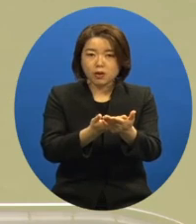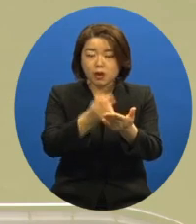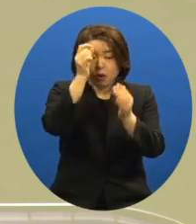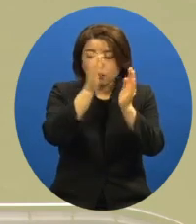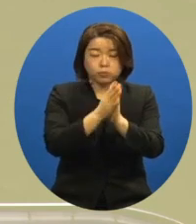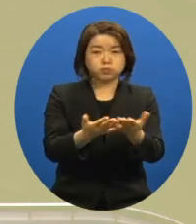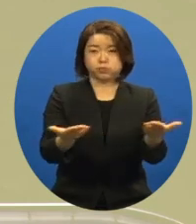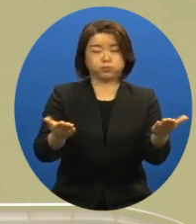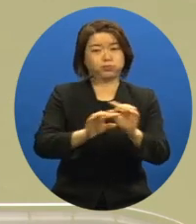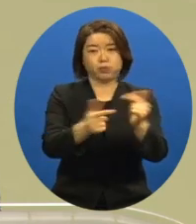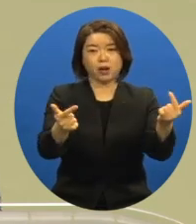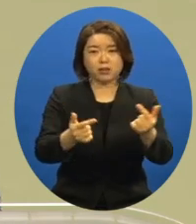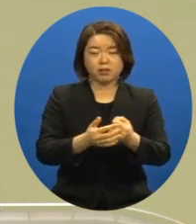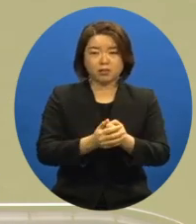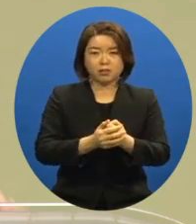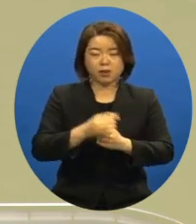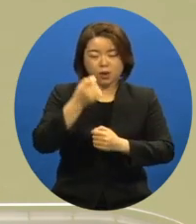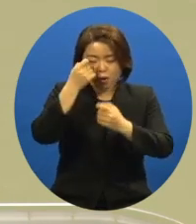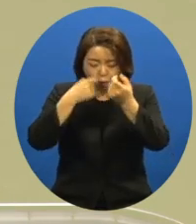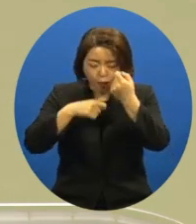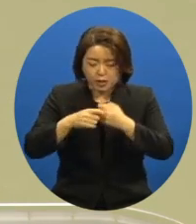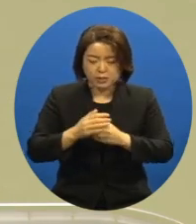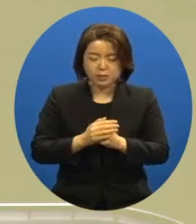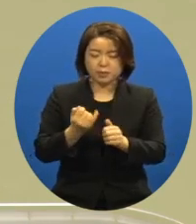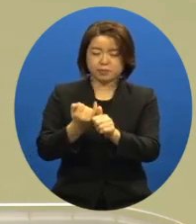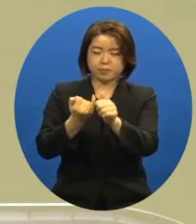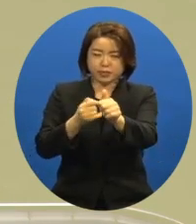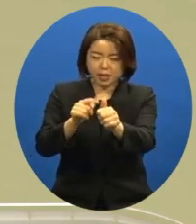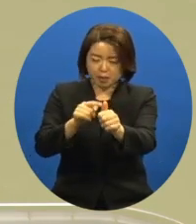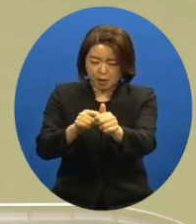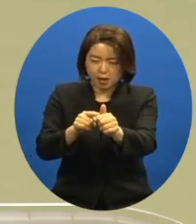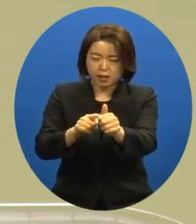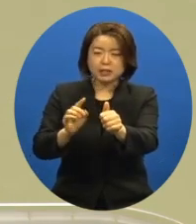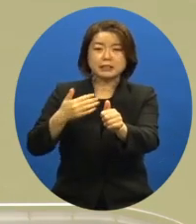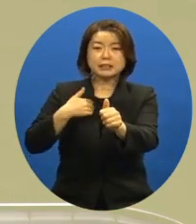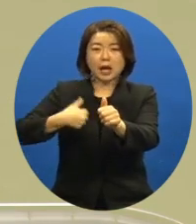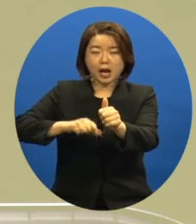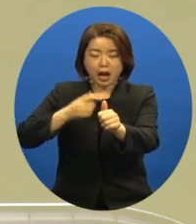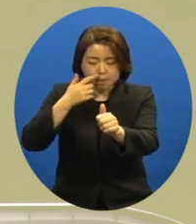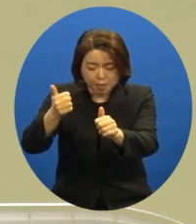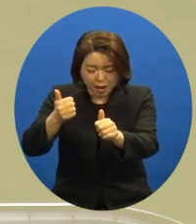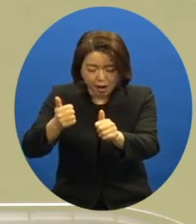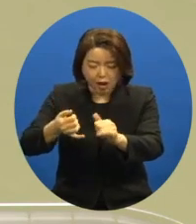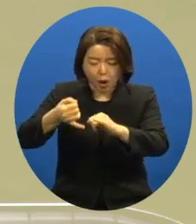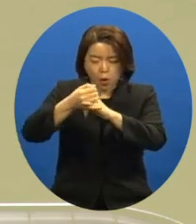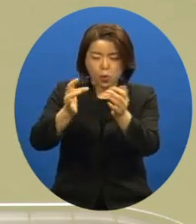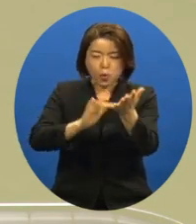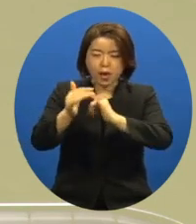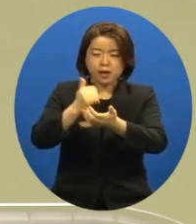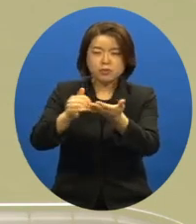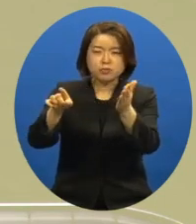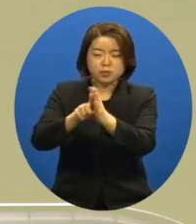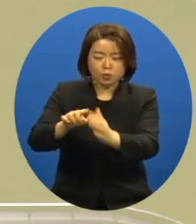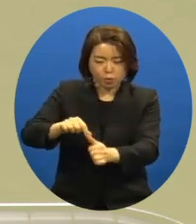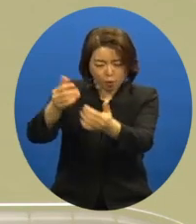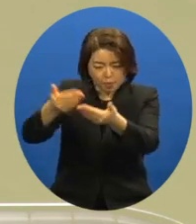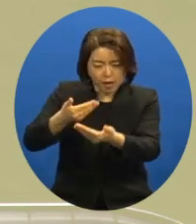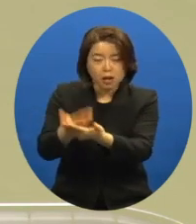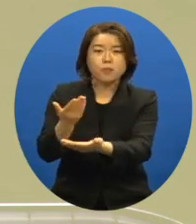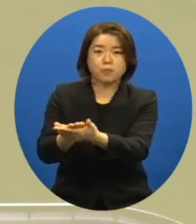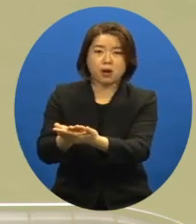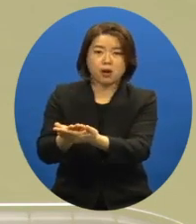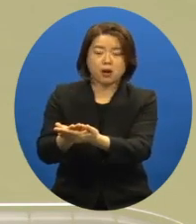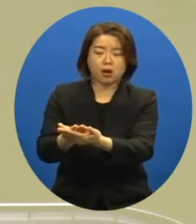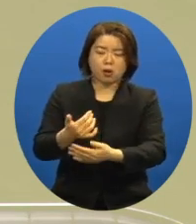하시더라고. 울면서 남편을 암흑의 아빠, 꼭 예수 믿고 구원받게 해주세요.